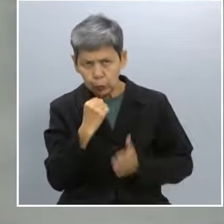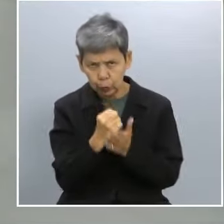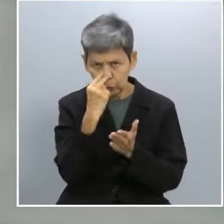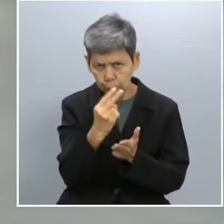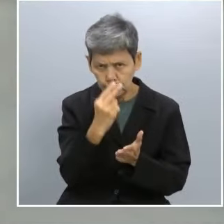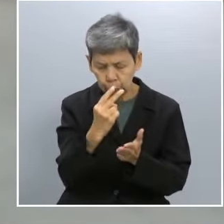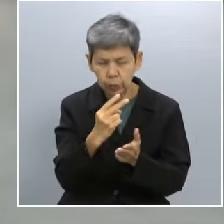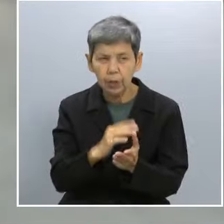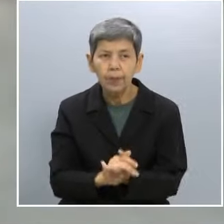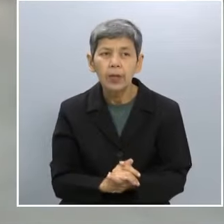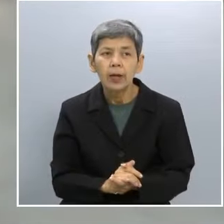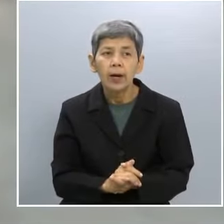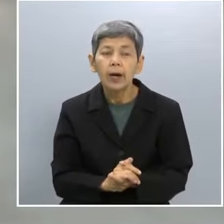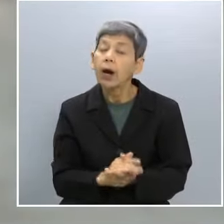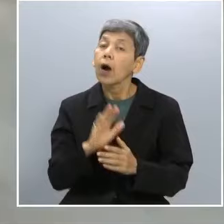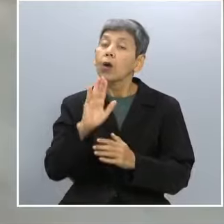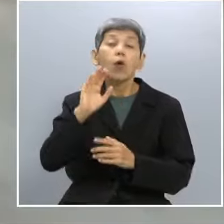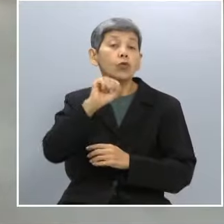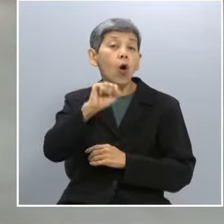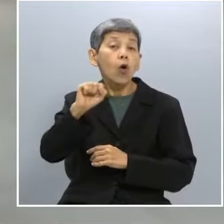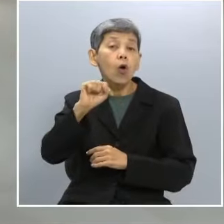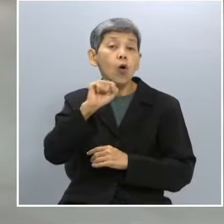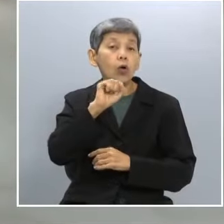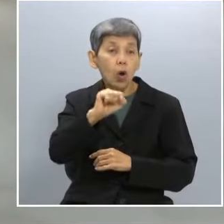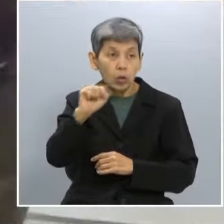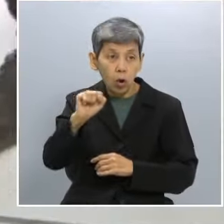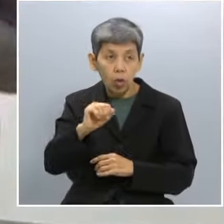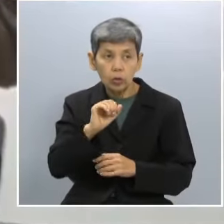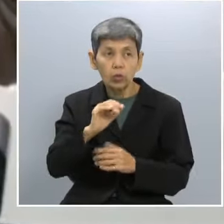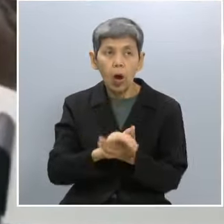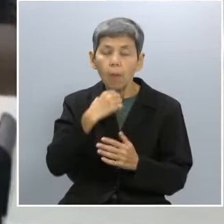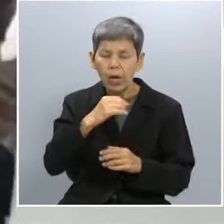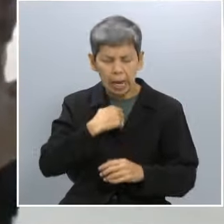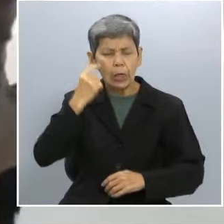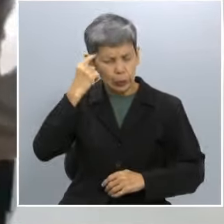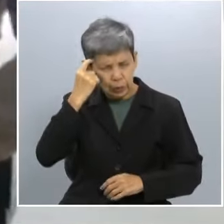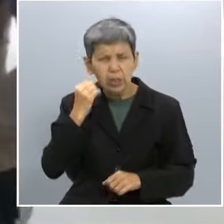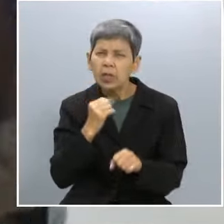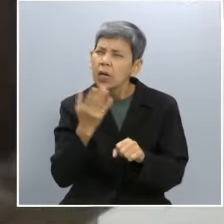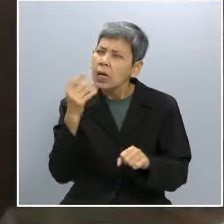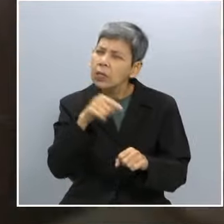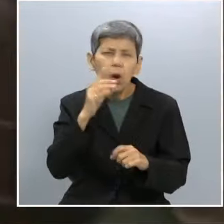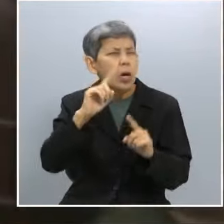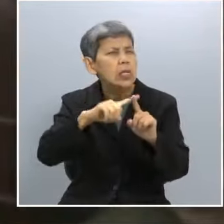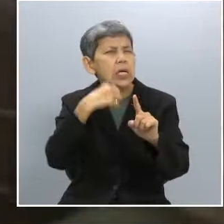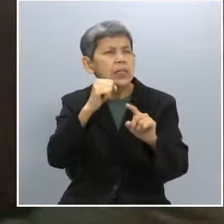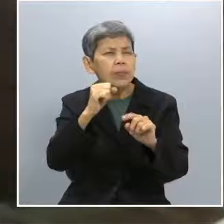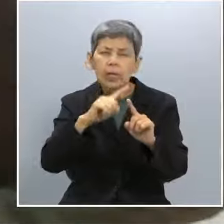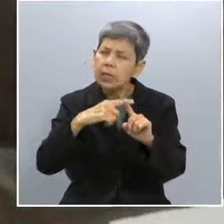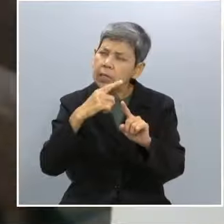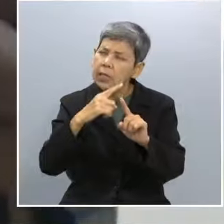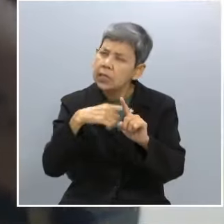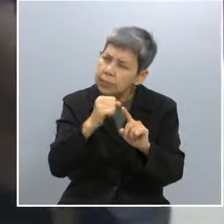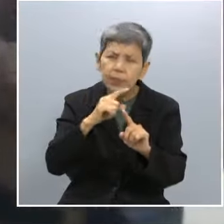ครับคือทางสสเอ่อทางคุณกัน์บอกว่าเข้าใจว่าคดีเกิดขึ้นตั้งแต่ตุลาคมแล้วก็ธันวาคมปีที่